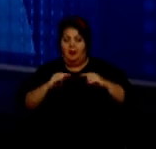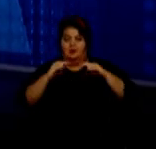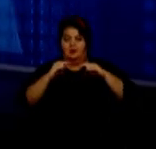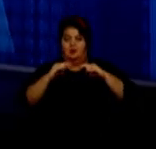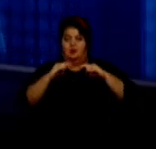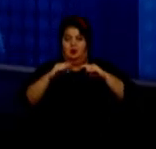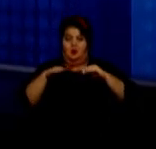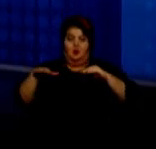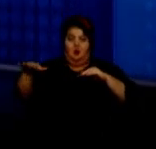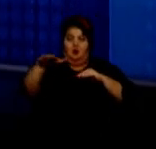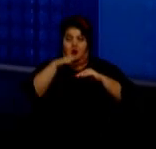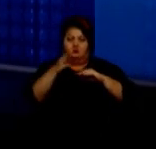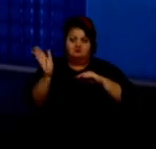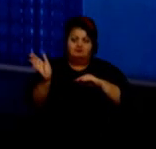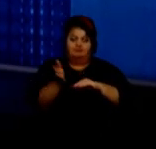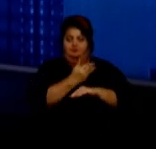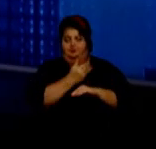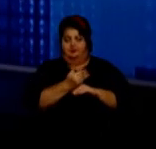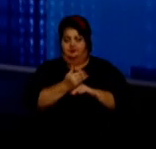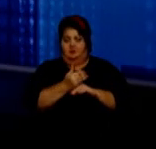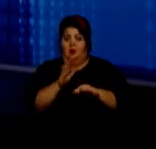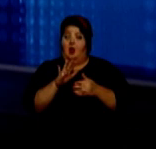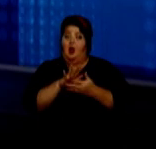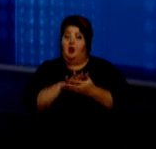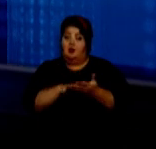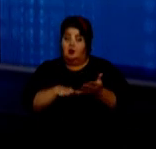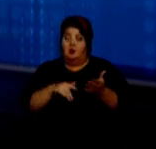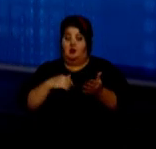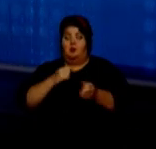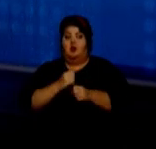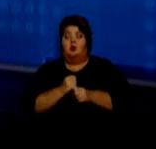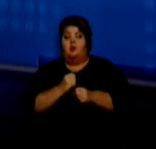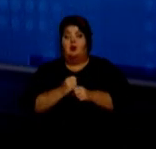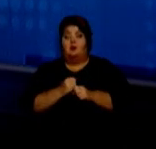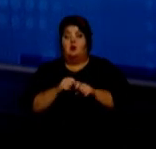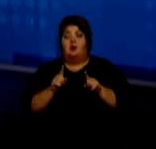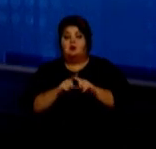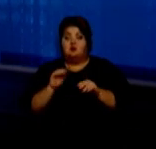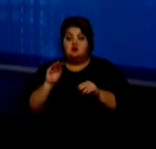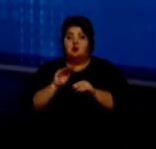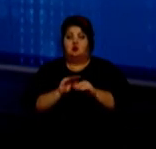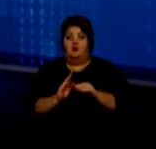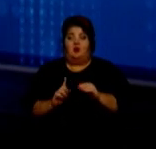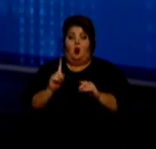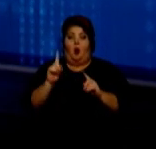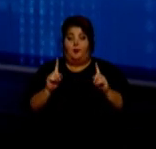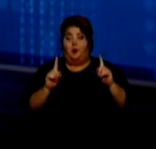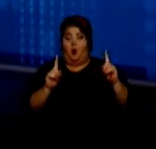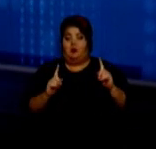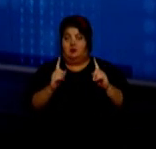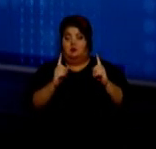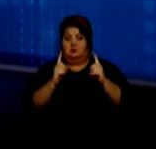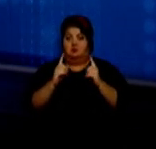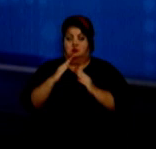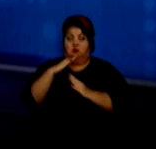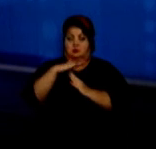стійке. Потім ми робимо також додаткові опори на той час,